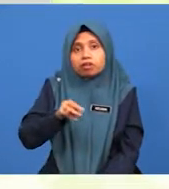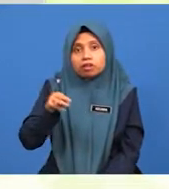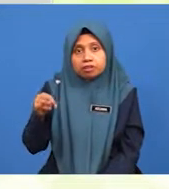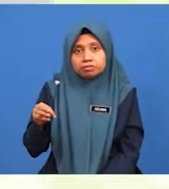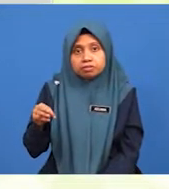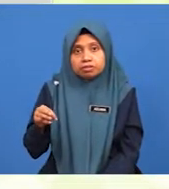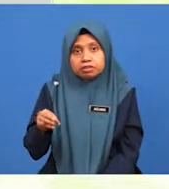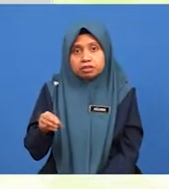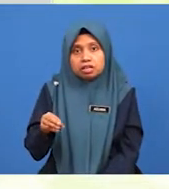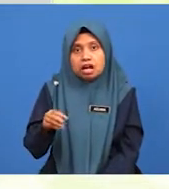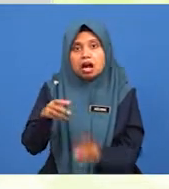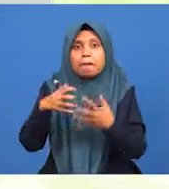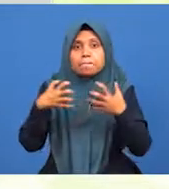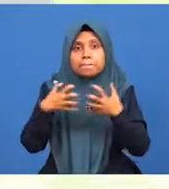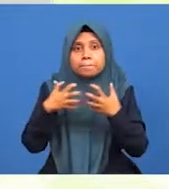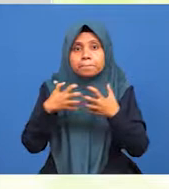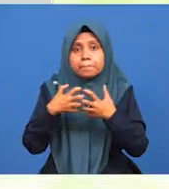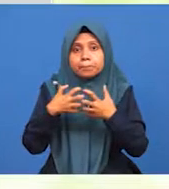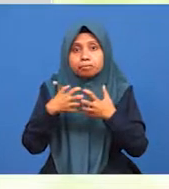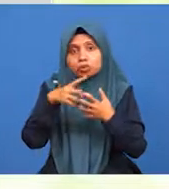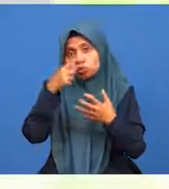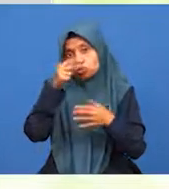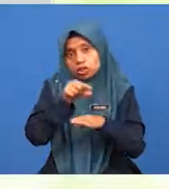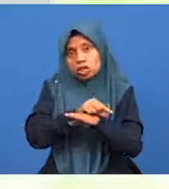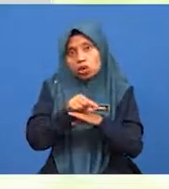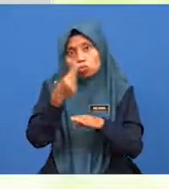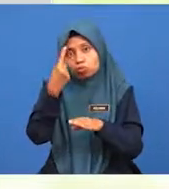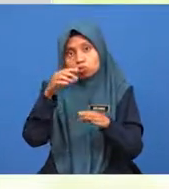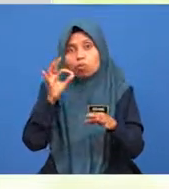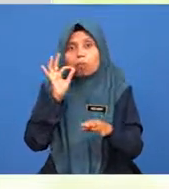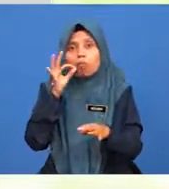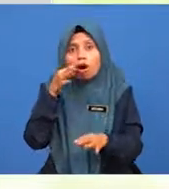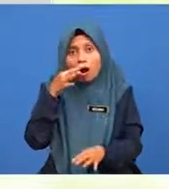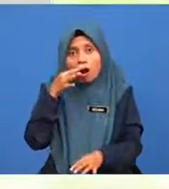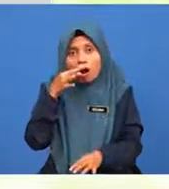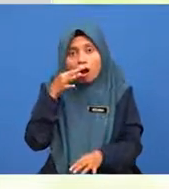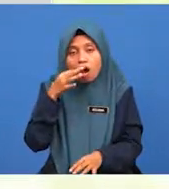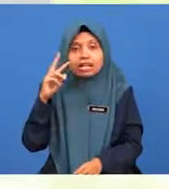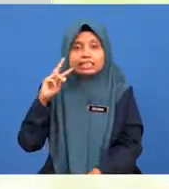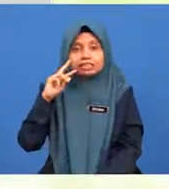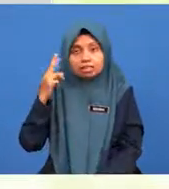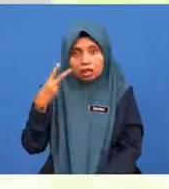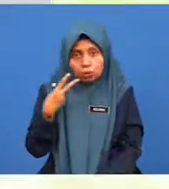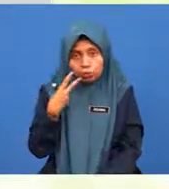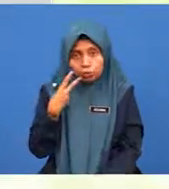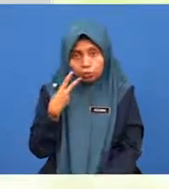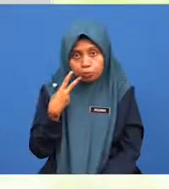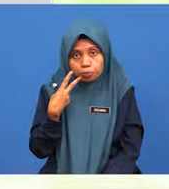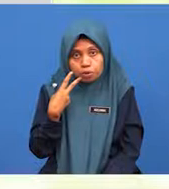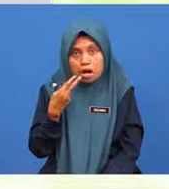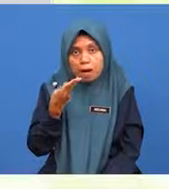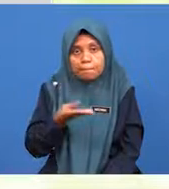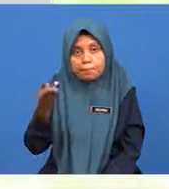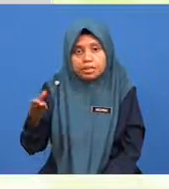Murid-murid, penjodoh bilangan biji digunakan untuk buah-buahan, sayur-sayuran, benda